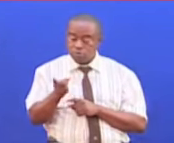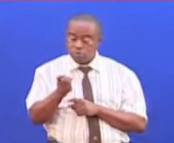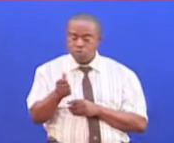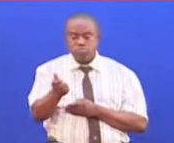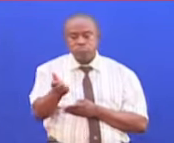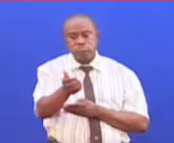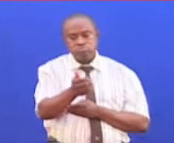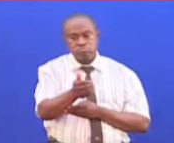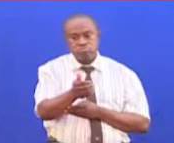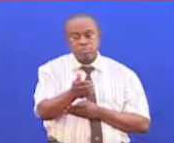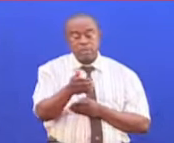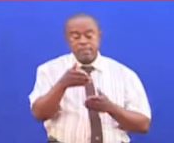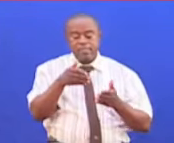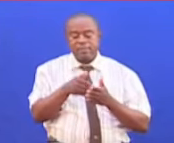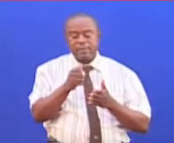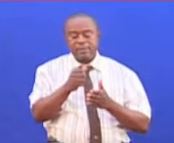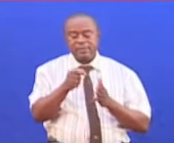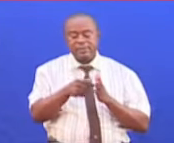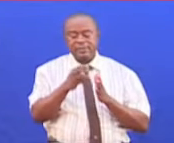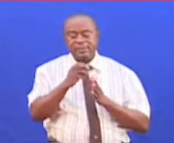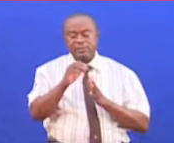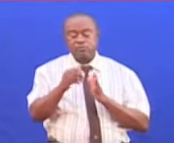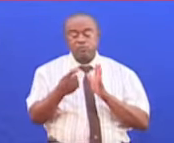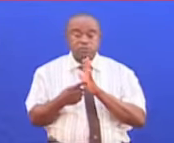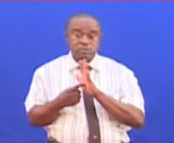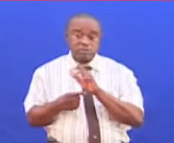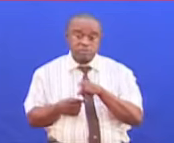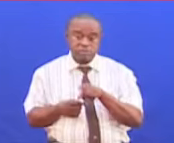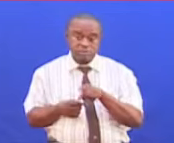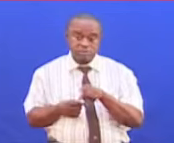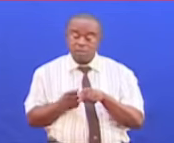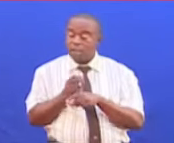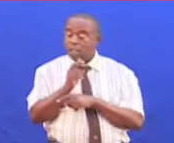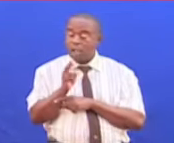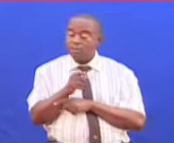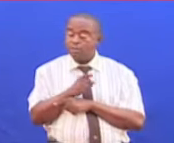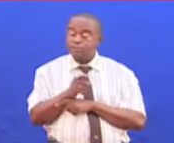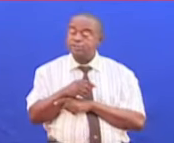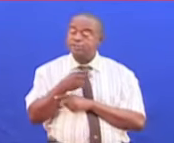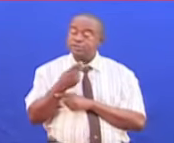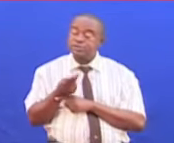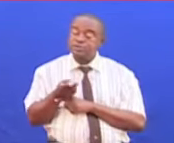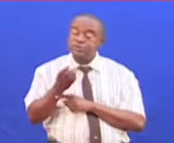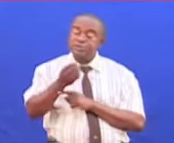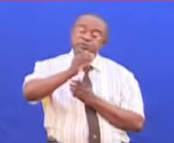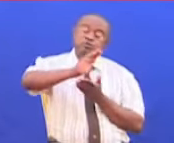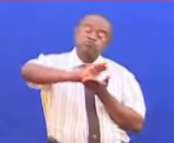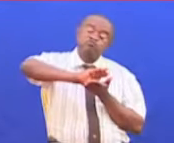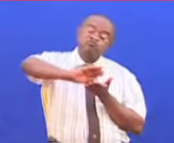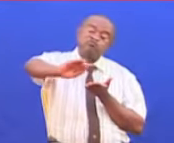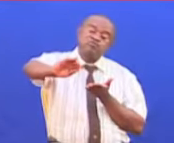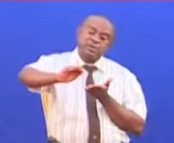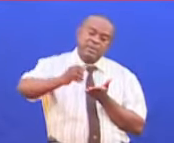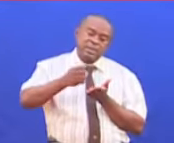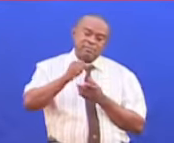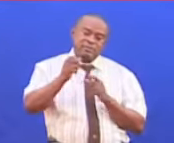hadi kuf Kia tare 30 J 2023 halm shau zilwa kirjes milioni